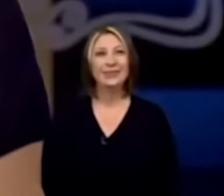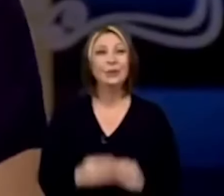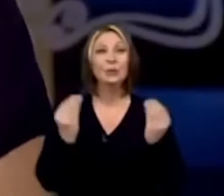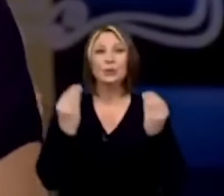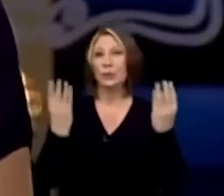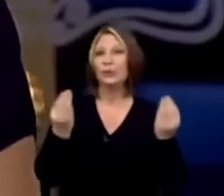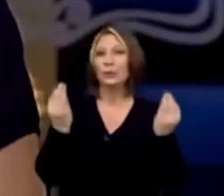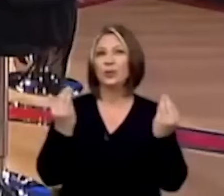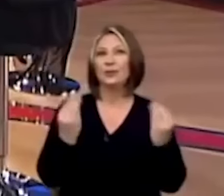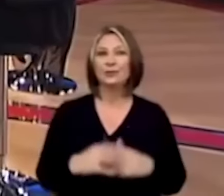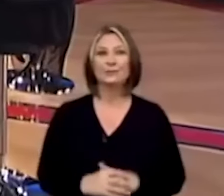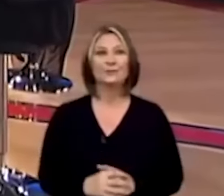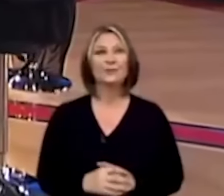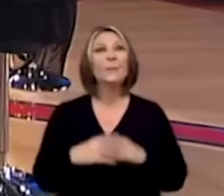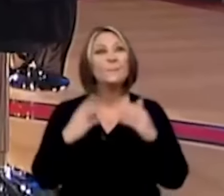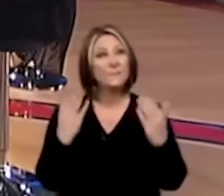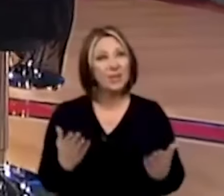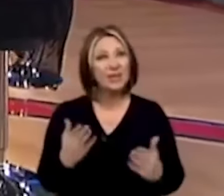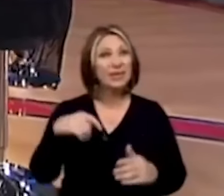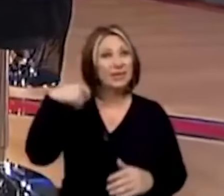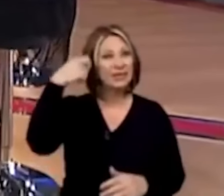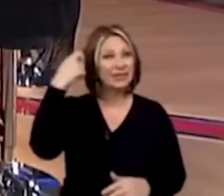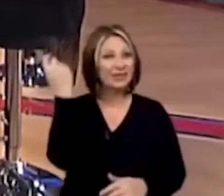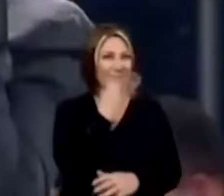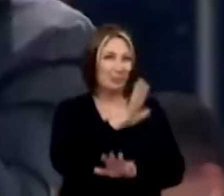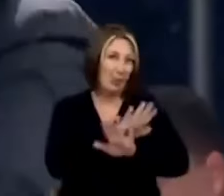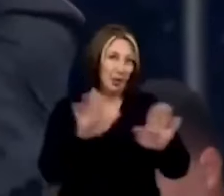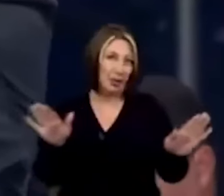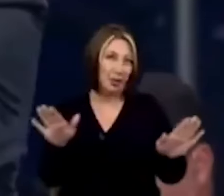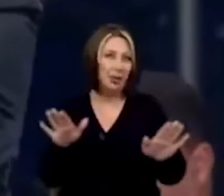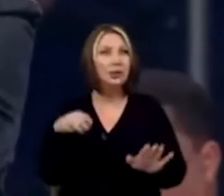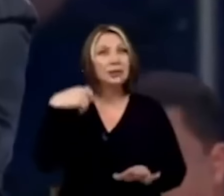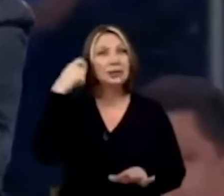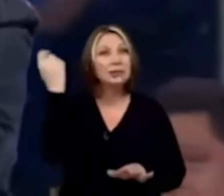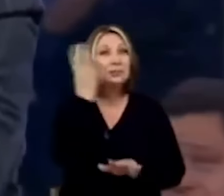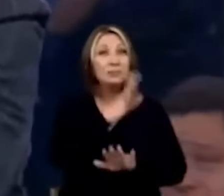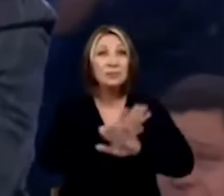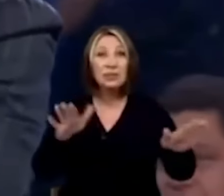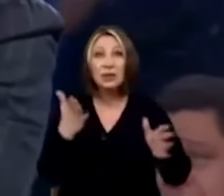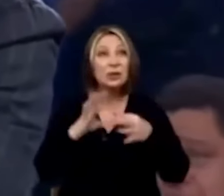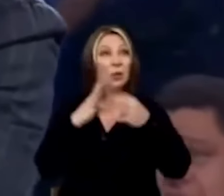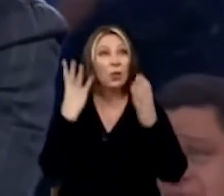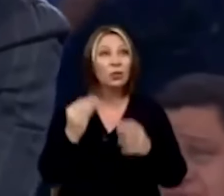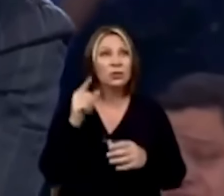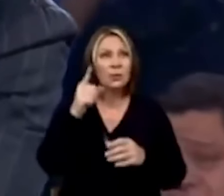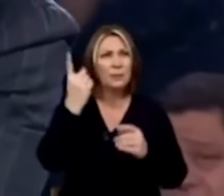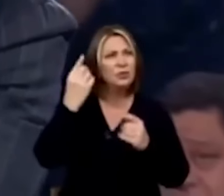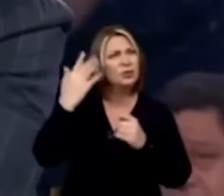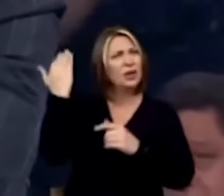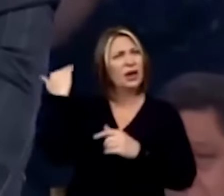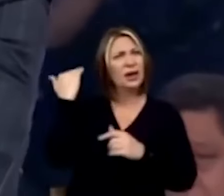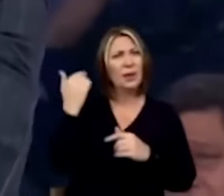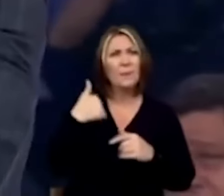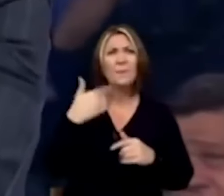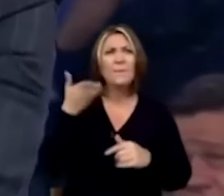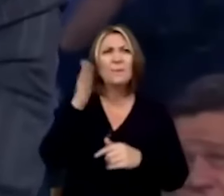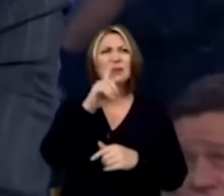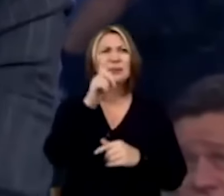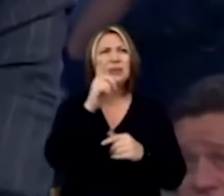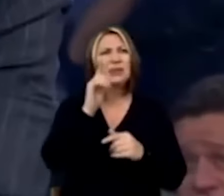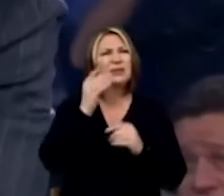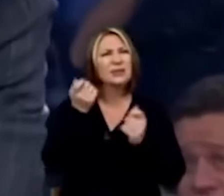Güzel oldu, güzel. Çok keyifli bir film oldu. Peki, dizi bitti. Evet. Dizi bitince ne oldu? Sen biraz önce kuliste dedin ki ben artık başka bir